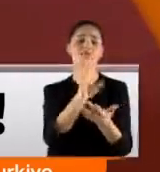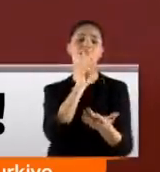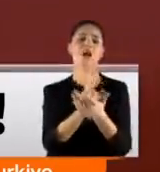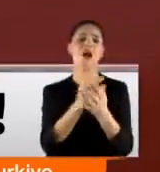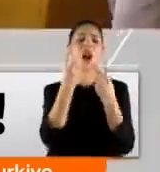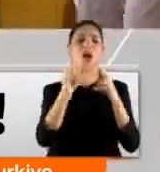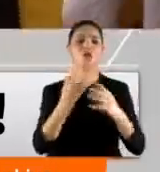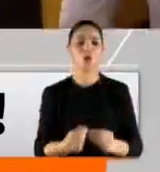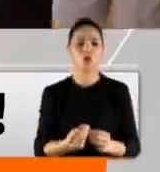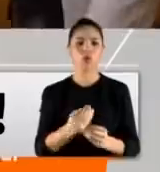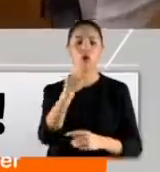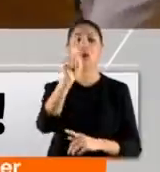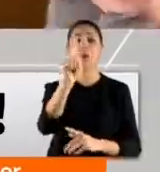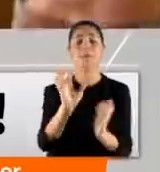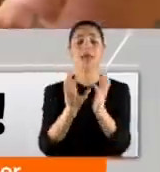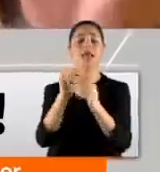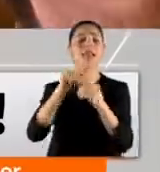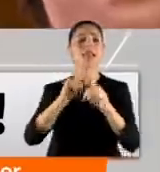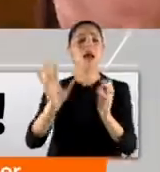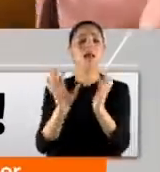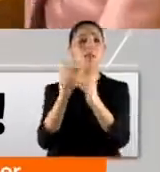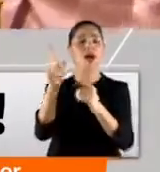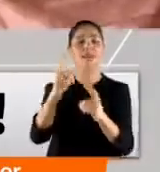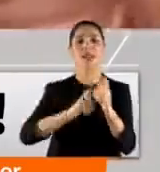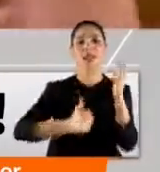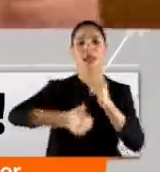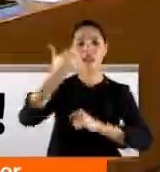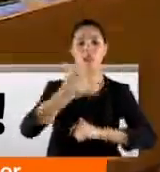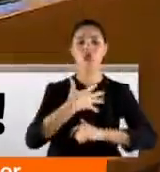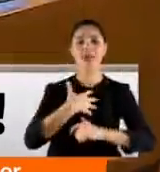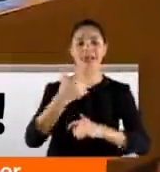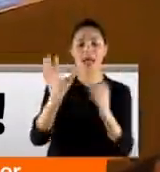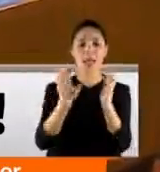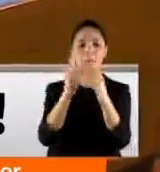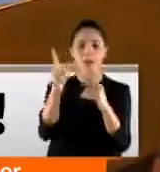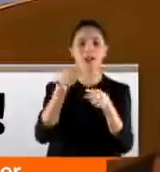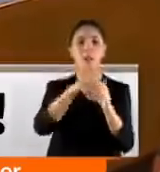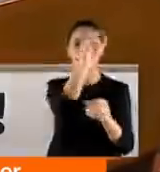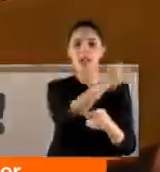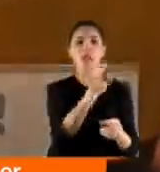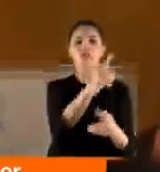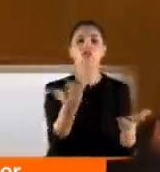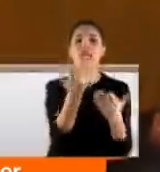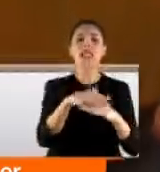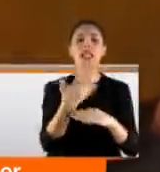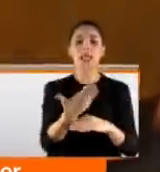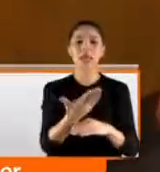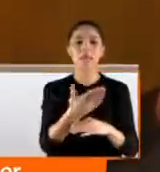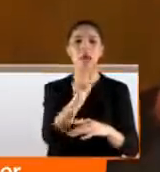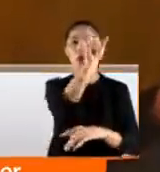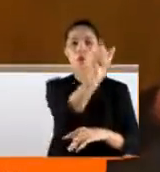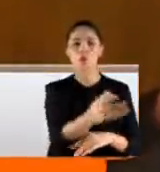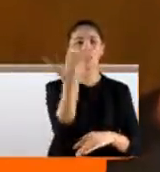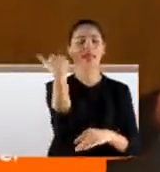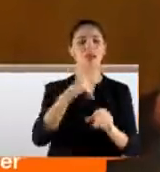kararı açıklandı. Bir siyasi partinin genel başkanı kendi partisinin milletvekiline bunu nasıl yapar? Özdağ